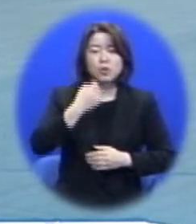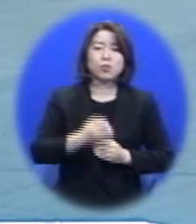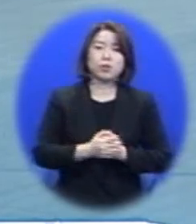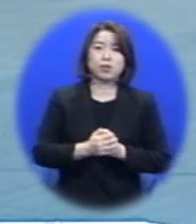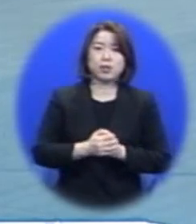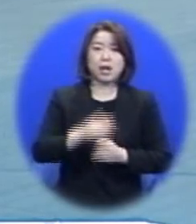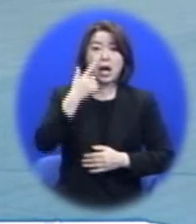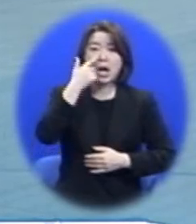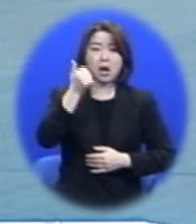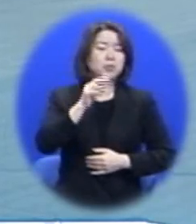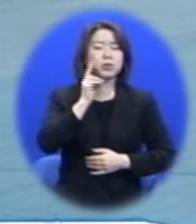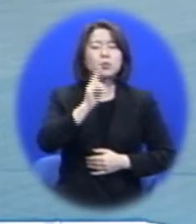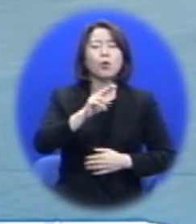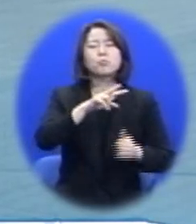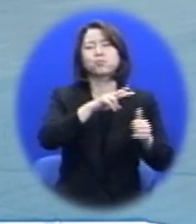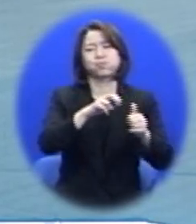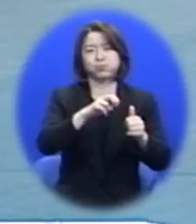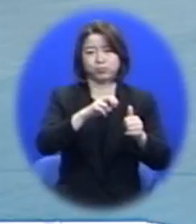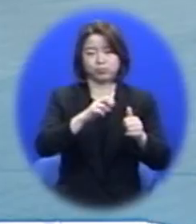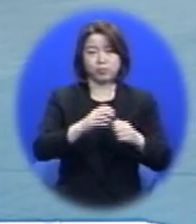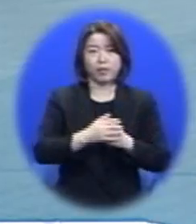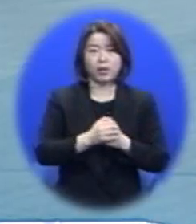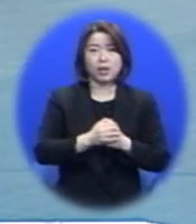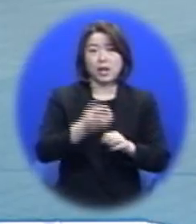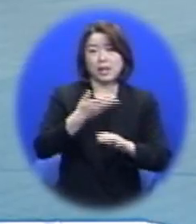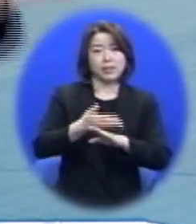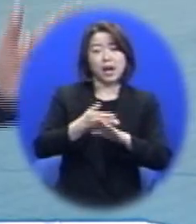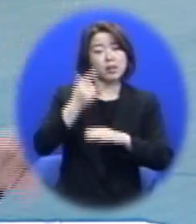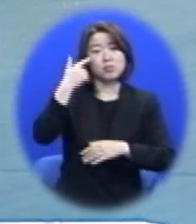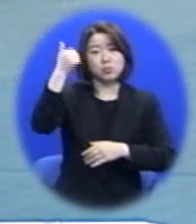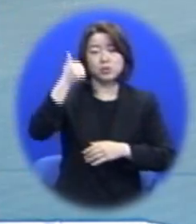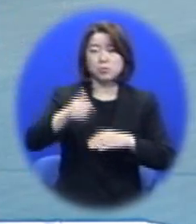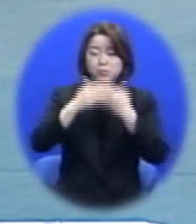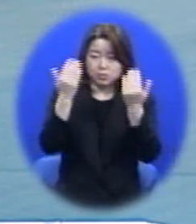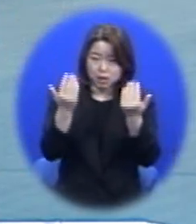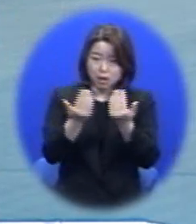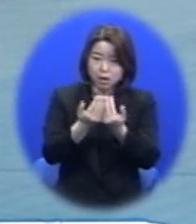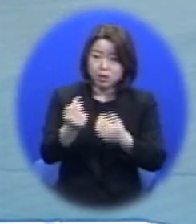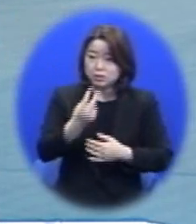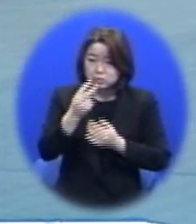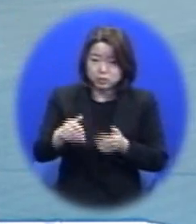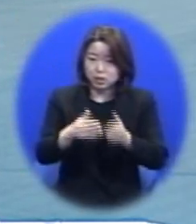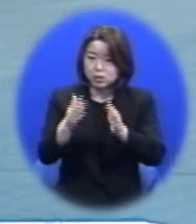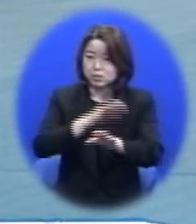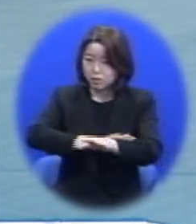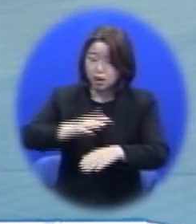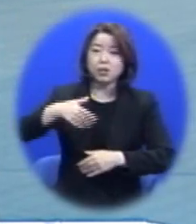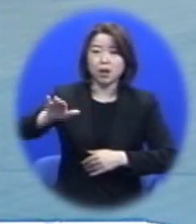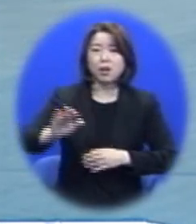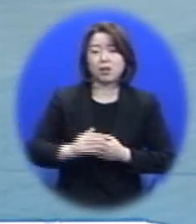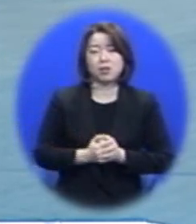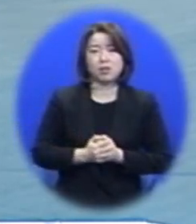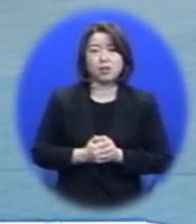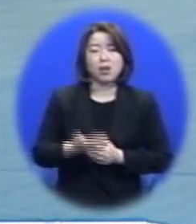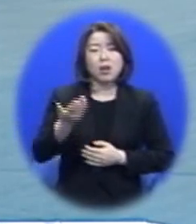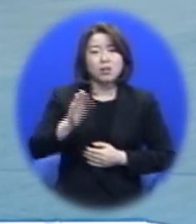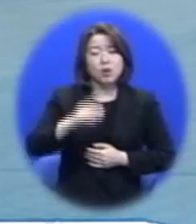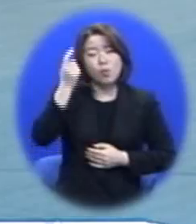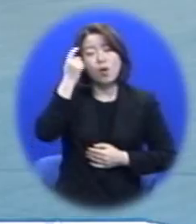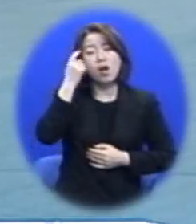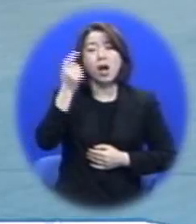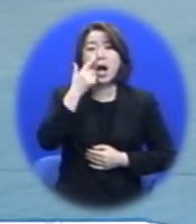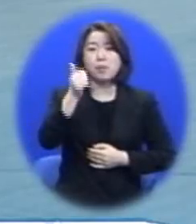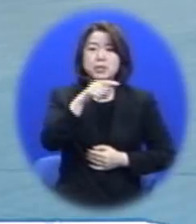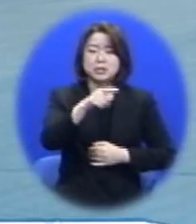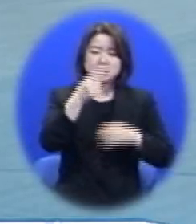아버지가 너무 원망스러웠대. 다른 목사님들은 다 살 길을 찾아 잘 가던데 왜 아버지는